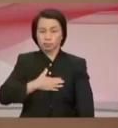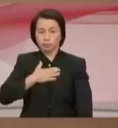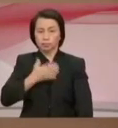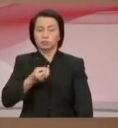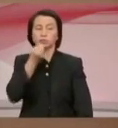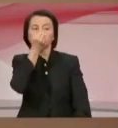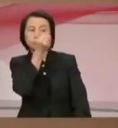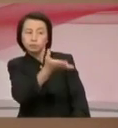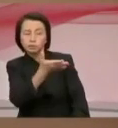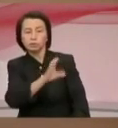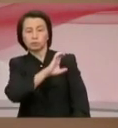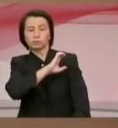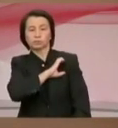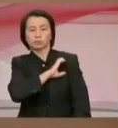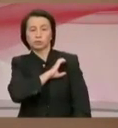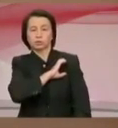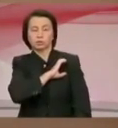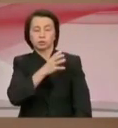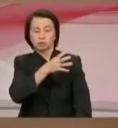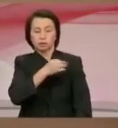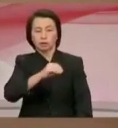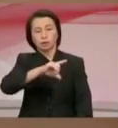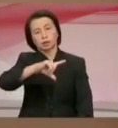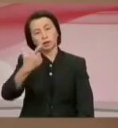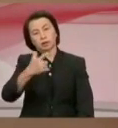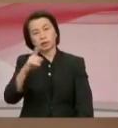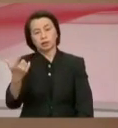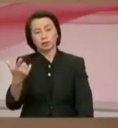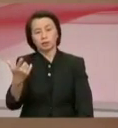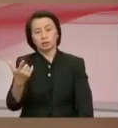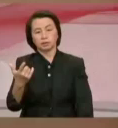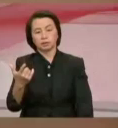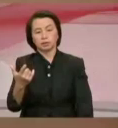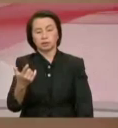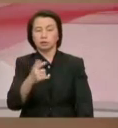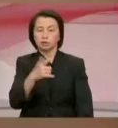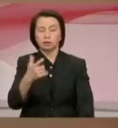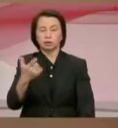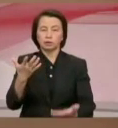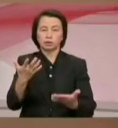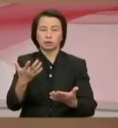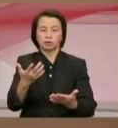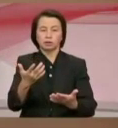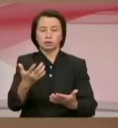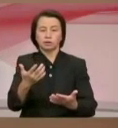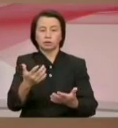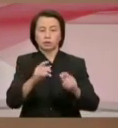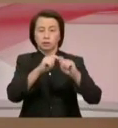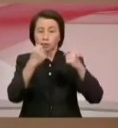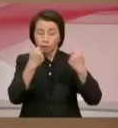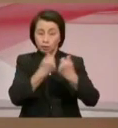pihak polis dan juga lain-lain yang apa nama angkatan